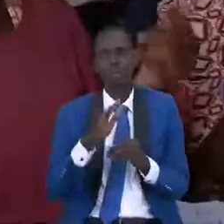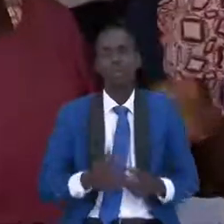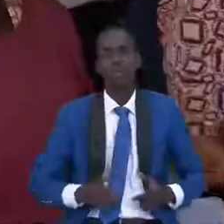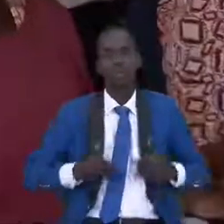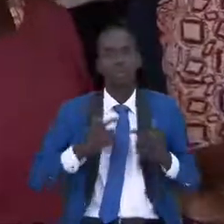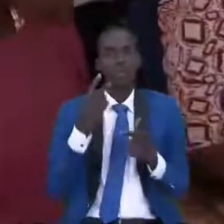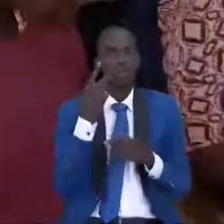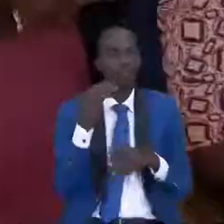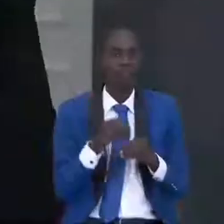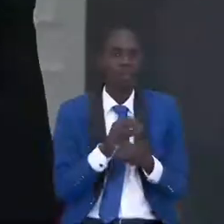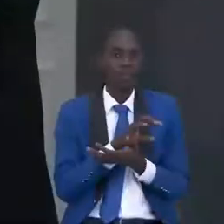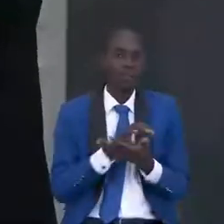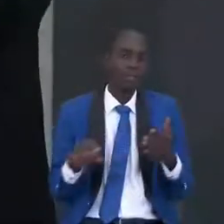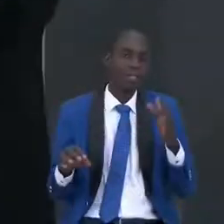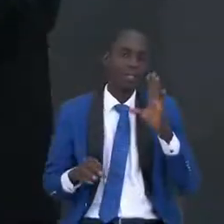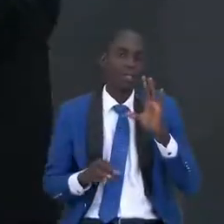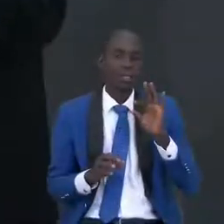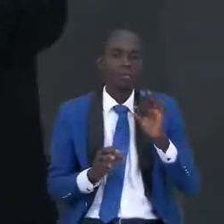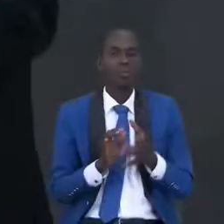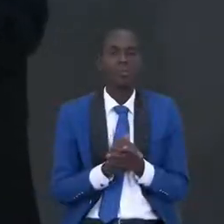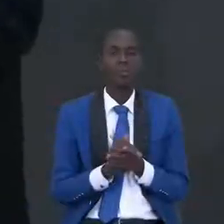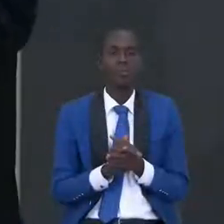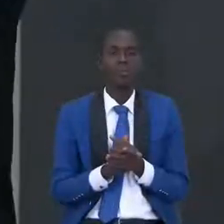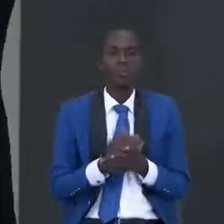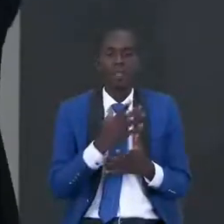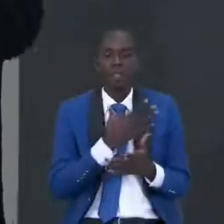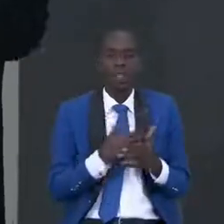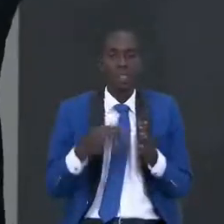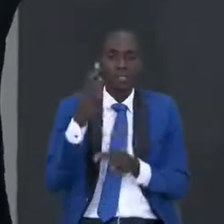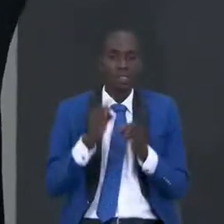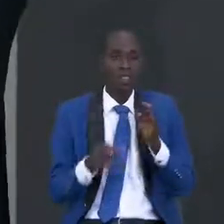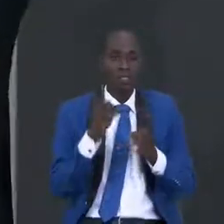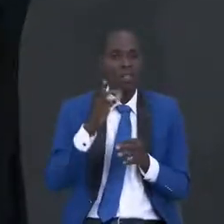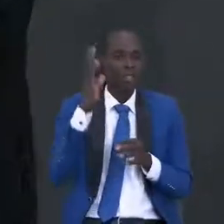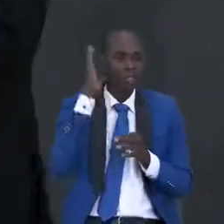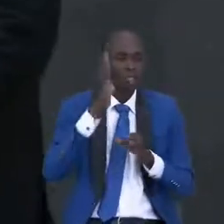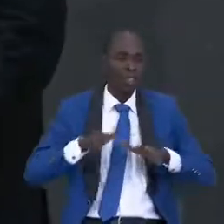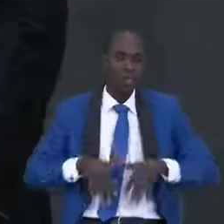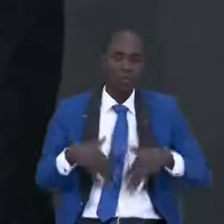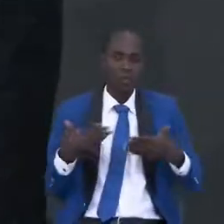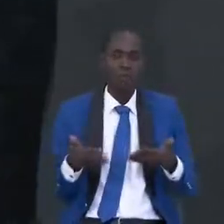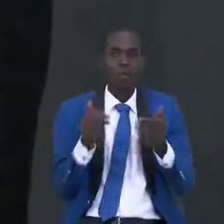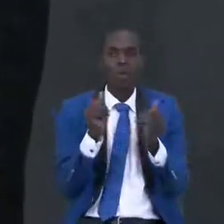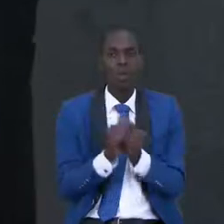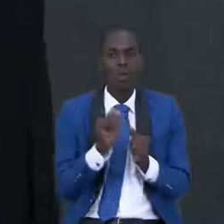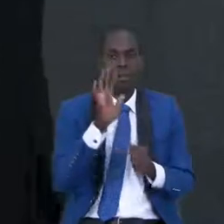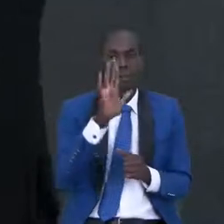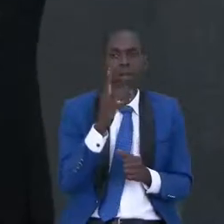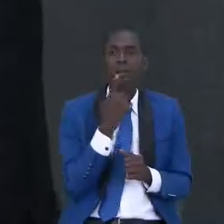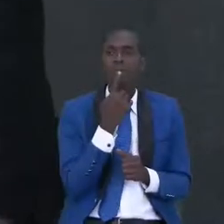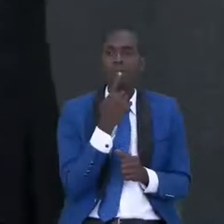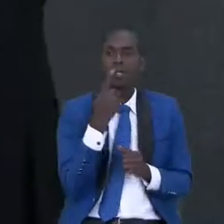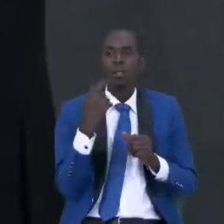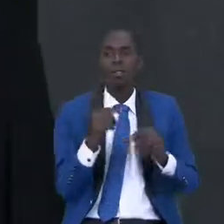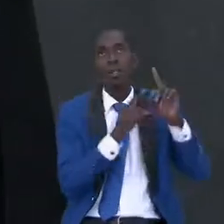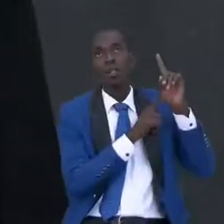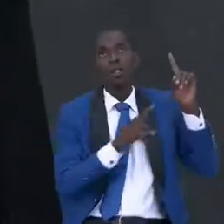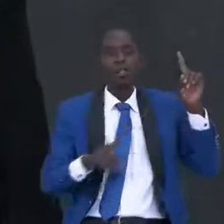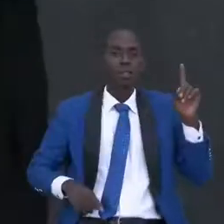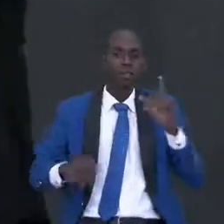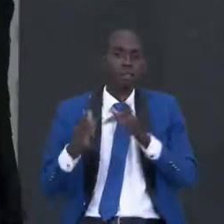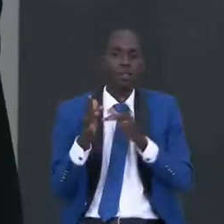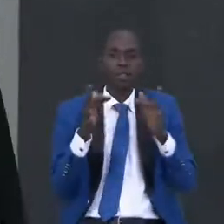verset 9, il dit, si tu confesses de ta bouche le Seigneur Jésus,